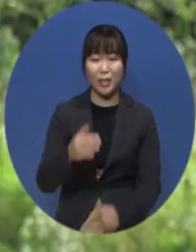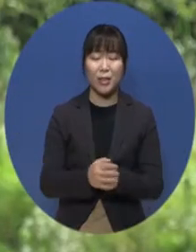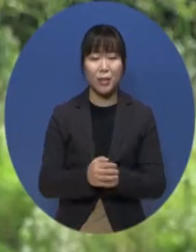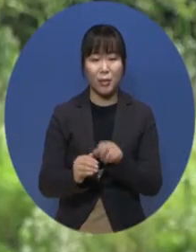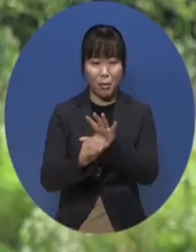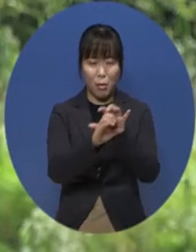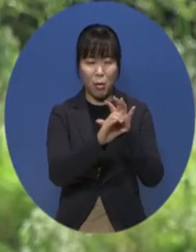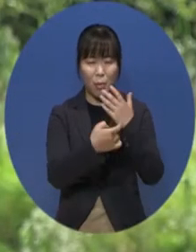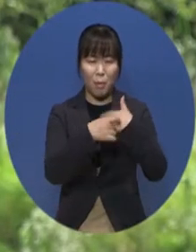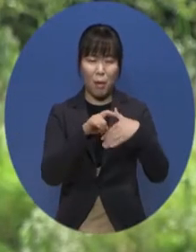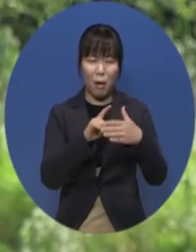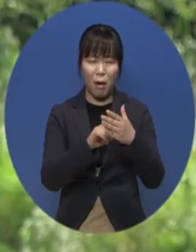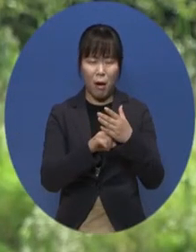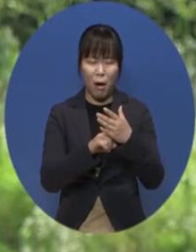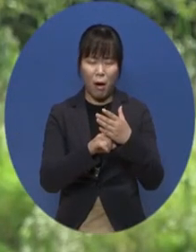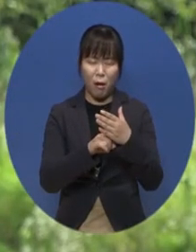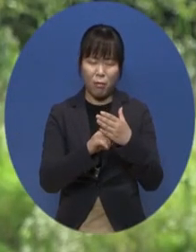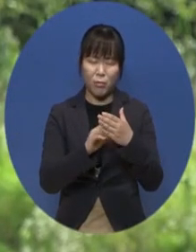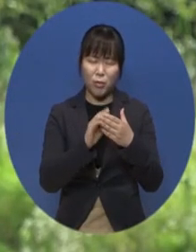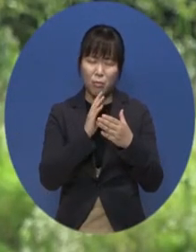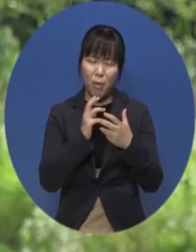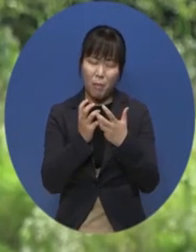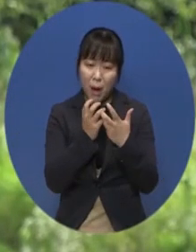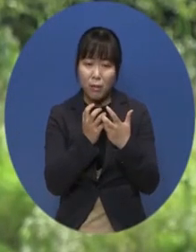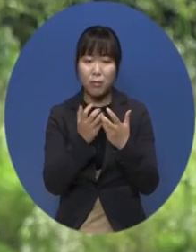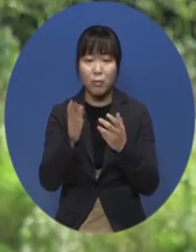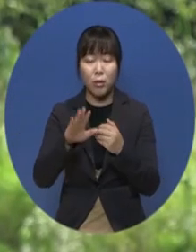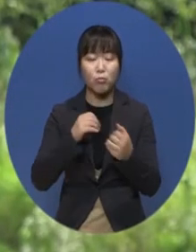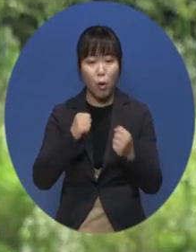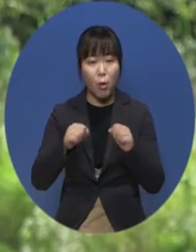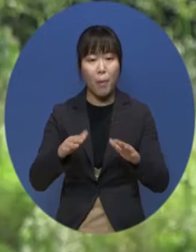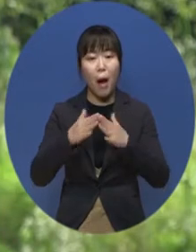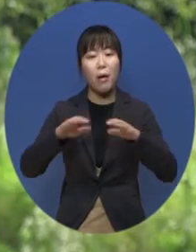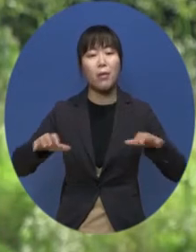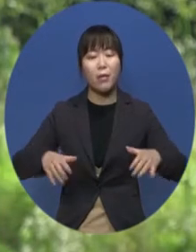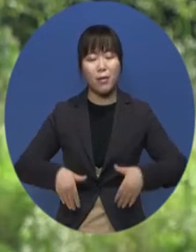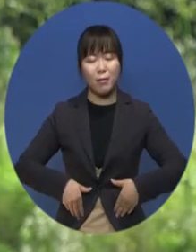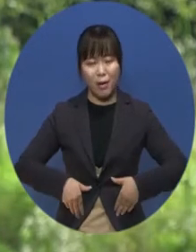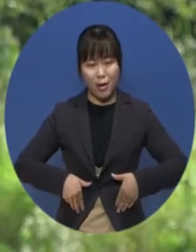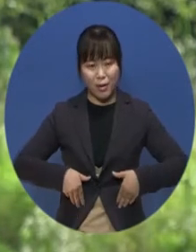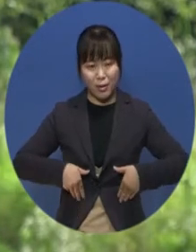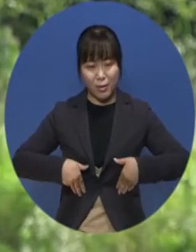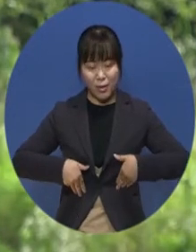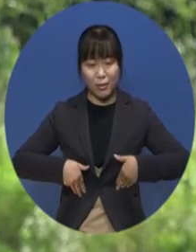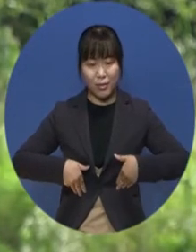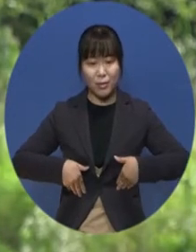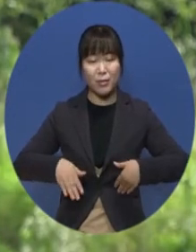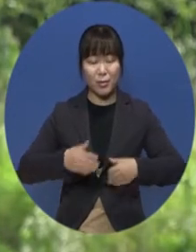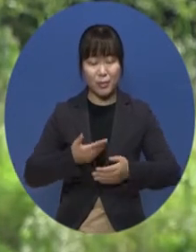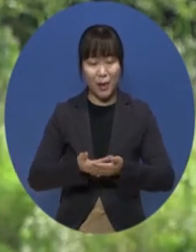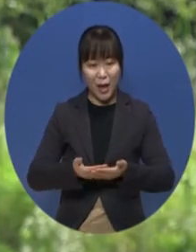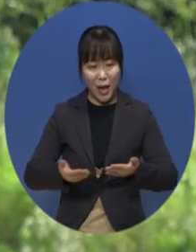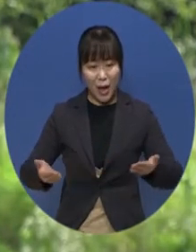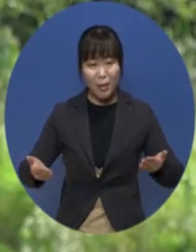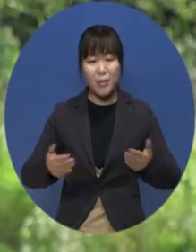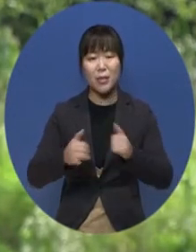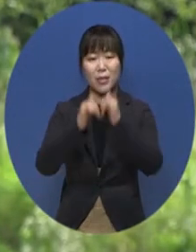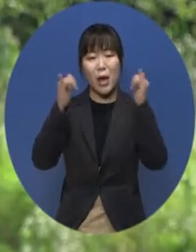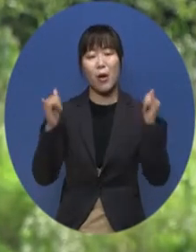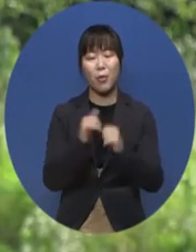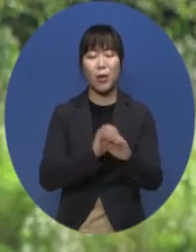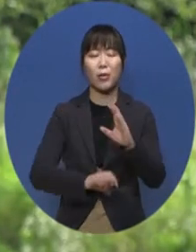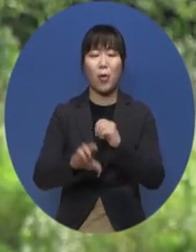코로나19로 마음마저 꽁꽁 얼어붙은 요즘. 마을 어르신들을 위한 따스한 온정의 손길이 우리 사회에 훈훈함을 더해주고